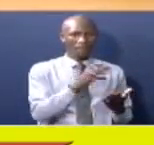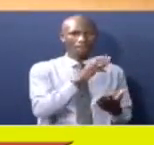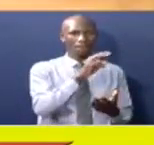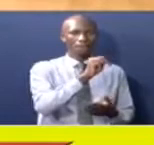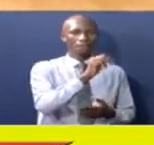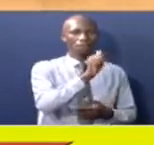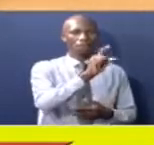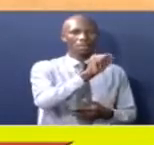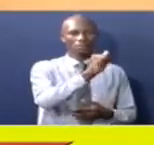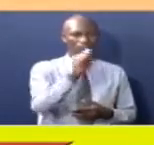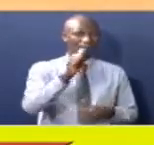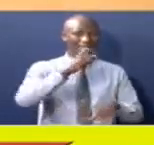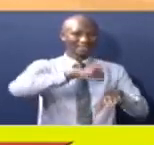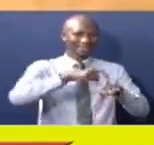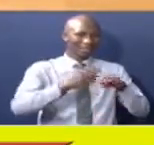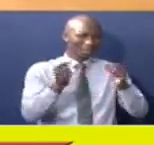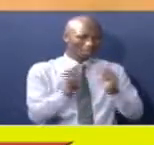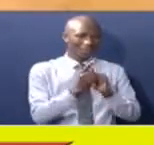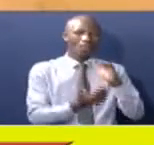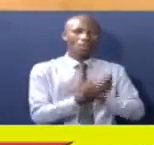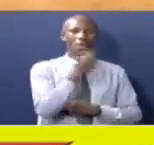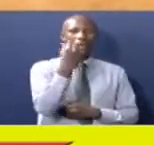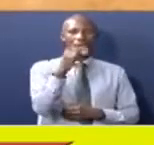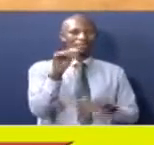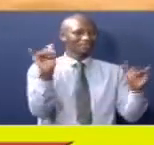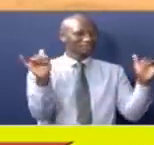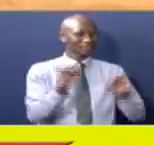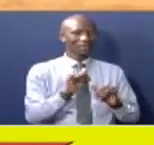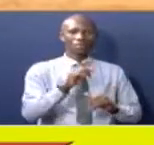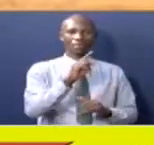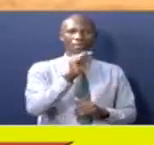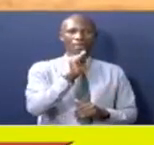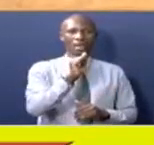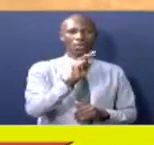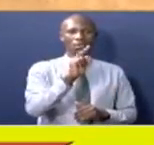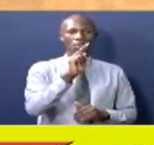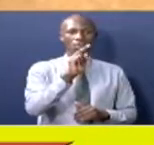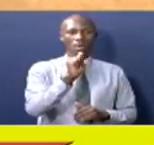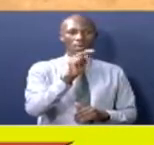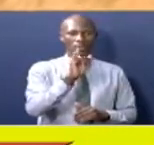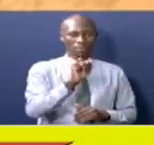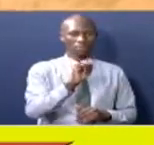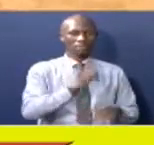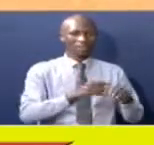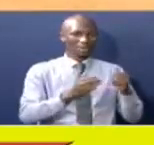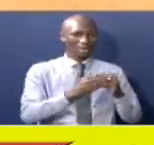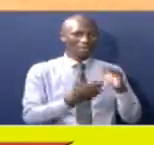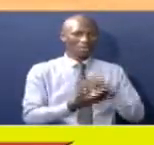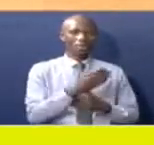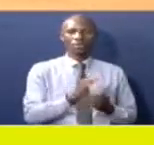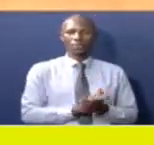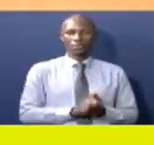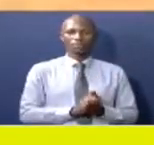Starlet mwendo nwa saa itano siya kwa cha Green Light Starlet maikoma na kauwa ni Starlet saa itatu siya mudena na Indi Fantasy